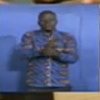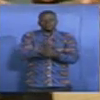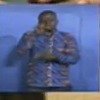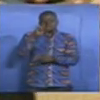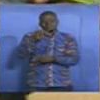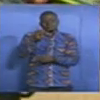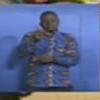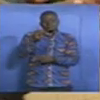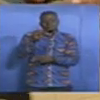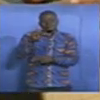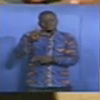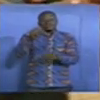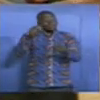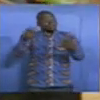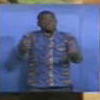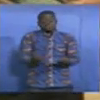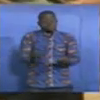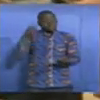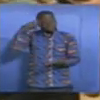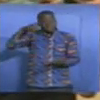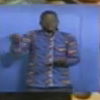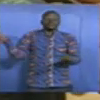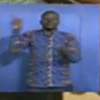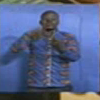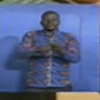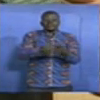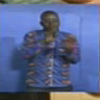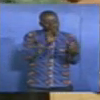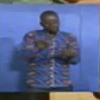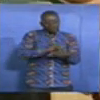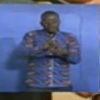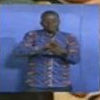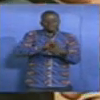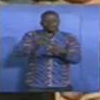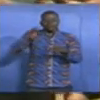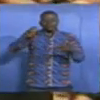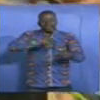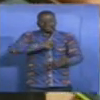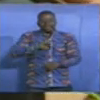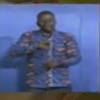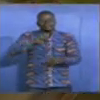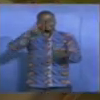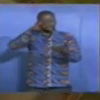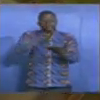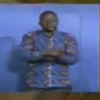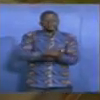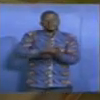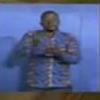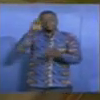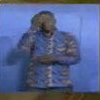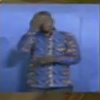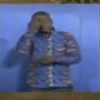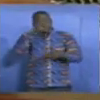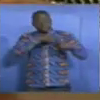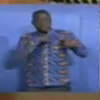nos positions jusqu'à l'opérationnalisation effective donc, de cette politique qui tient à cœur notre